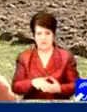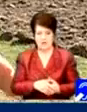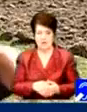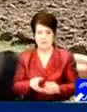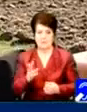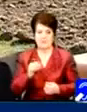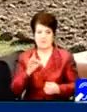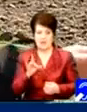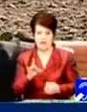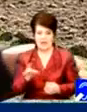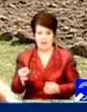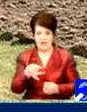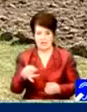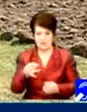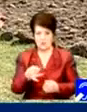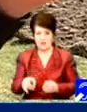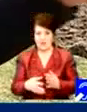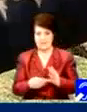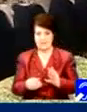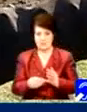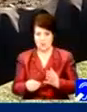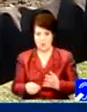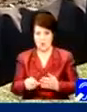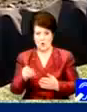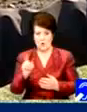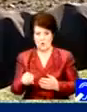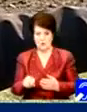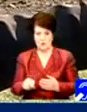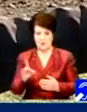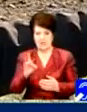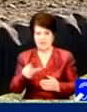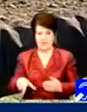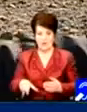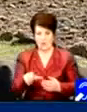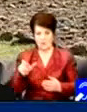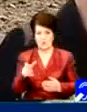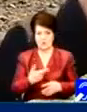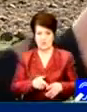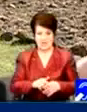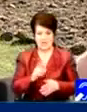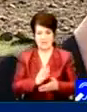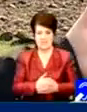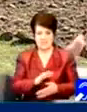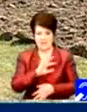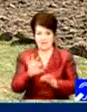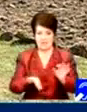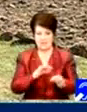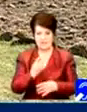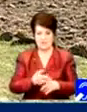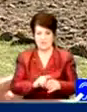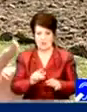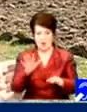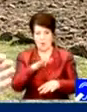dar eroziunea solului, nu mai zic de colmatarea răutului, care este arhitectul acestui